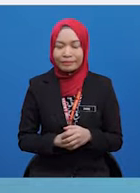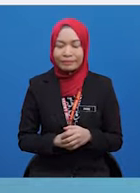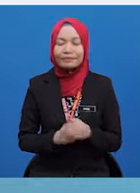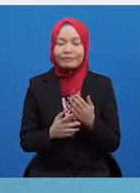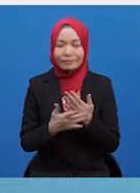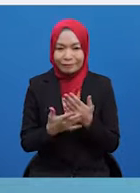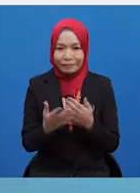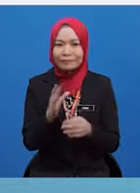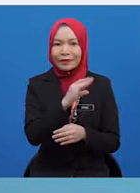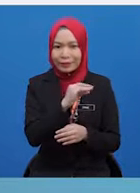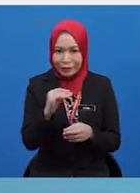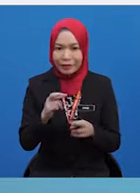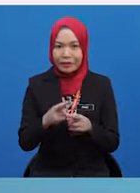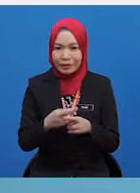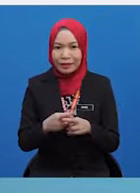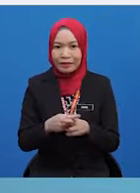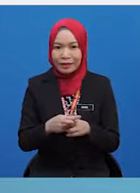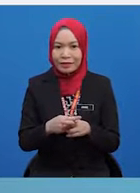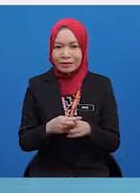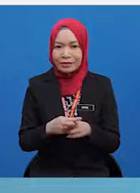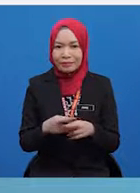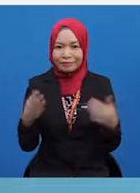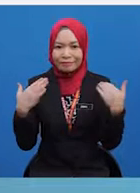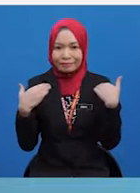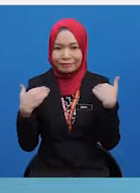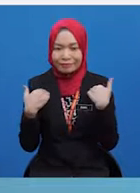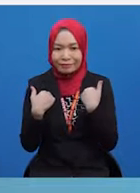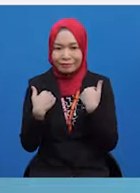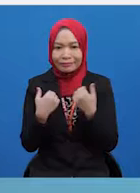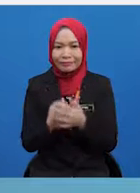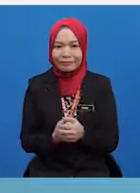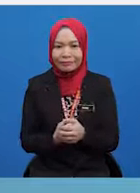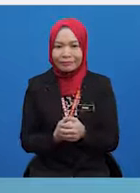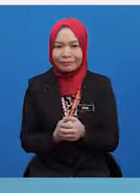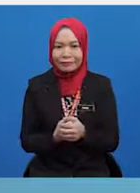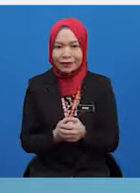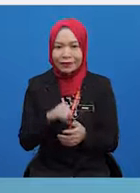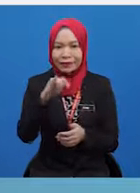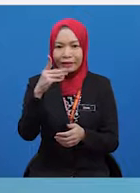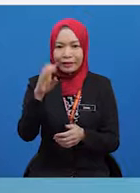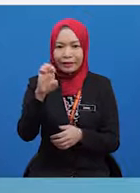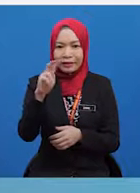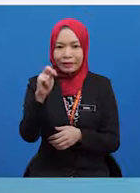Mudah dan ringkas, mempunyai identiti tepat untuk organisasi,